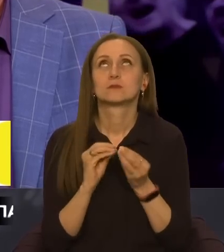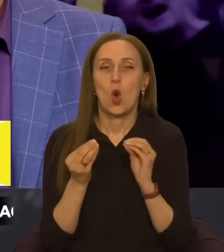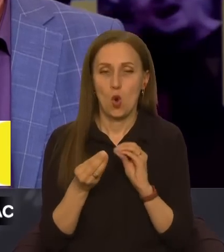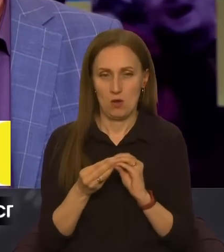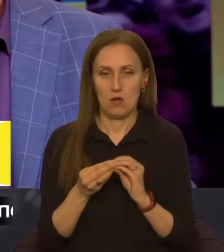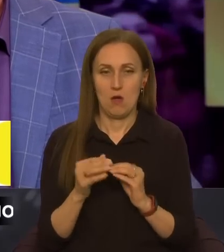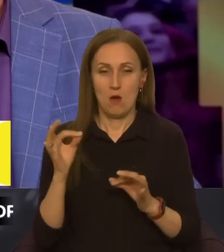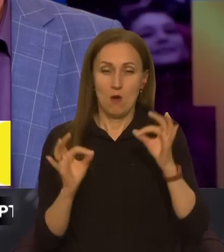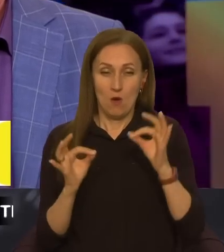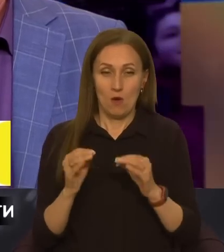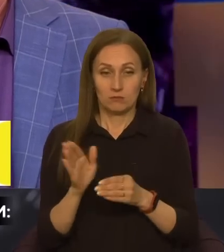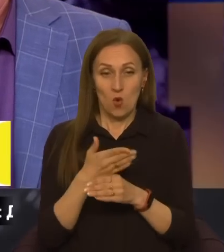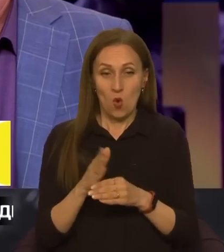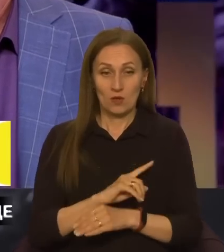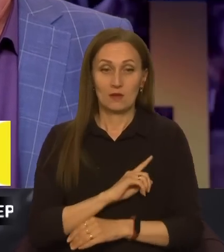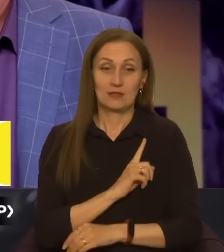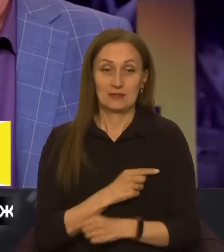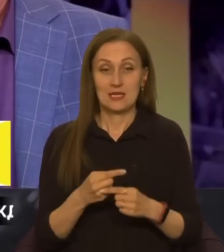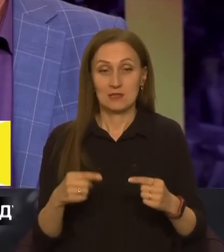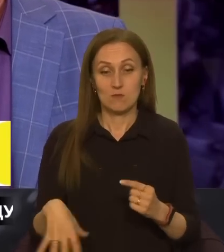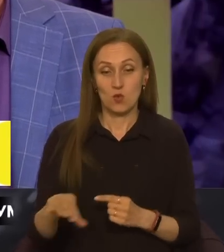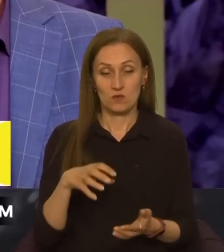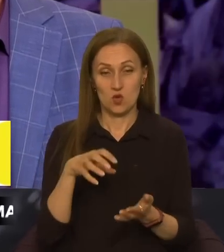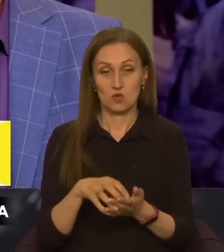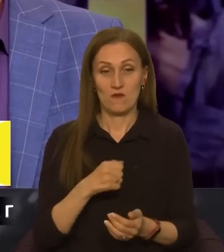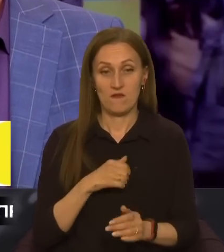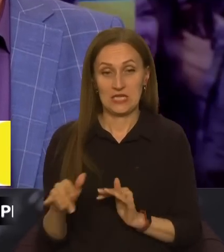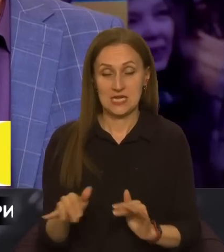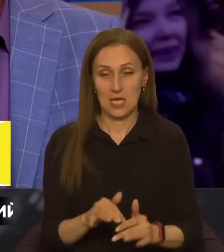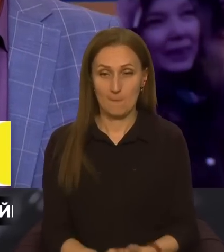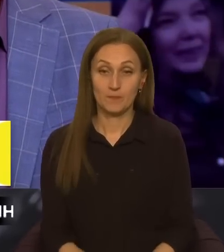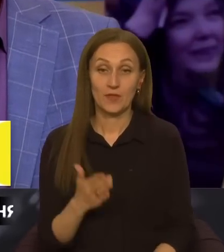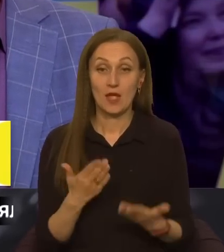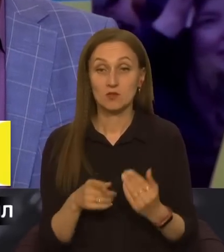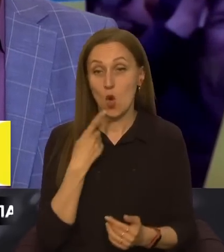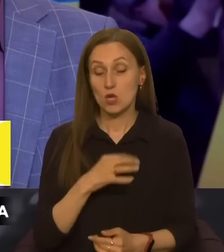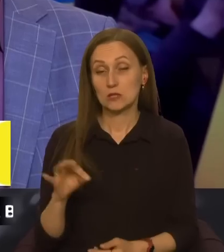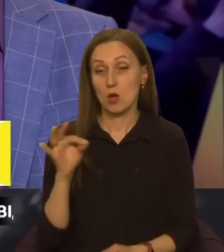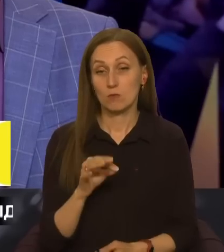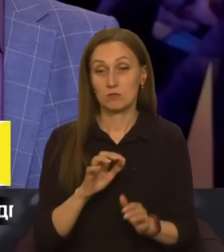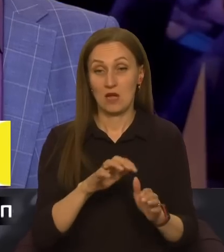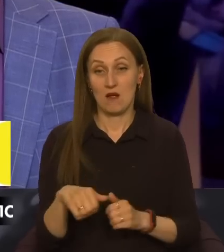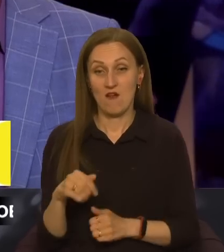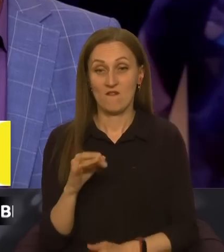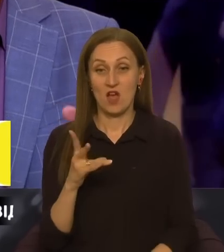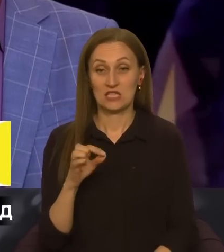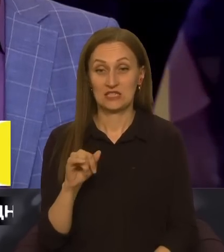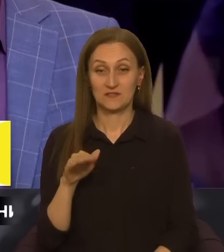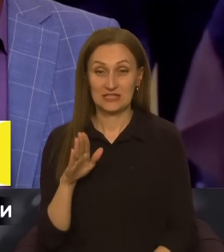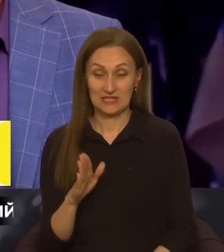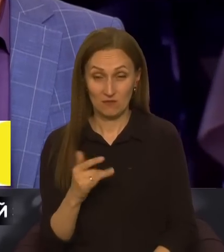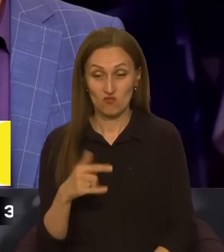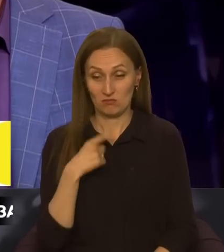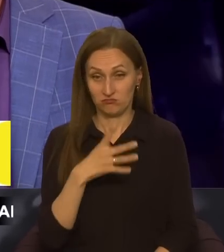з пропорційним розподіленням сил та засобів по всій зоні бойових дій. А якщо вже говорити про виведення вагнерівців, про яке ви